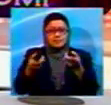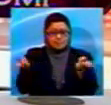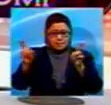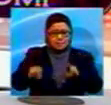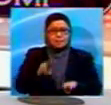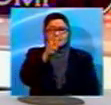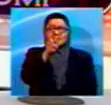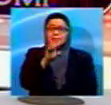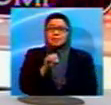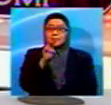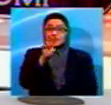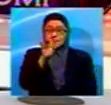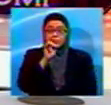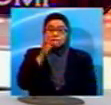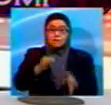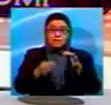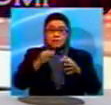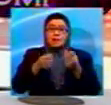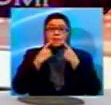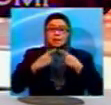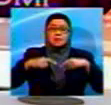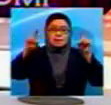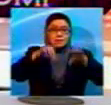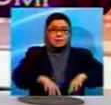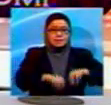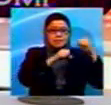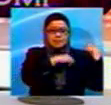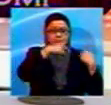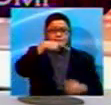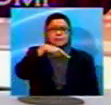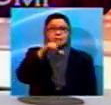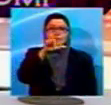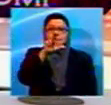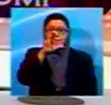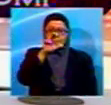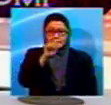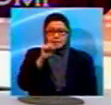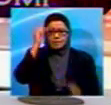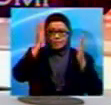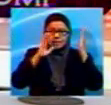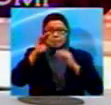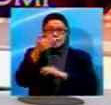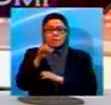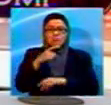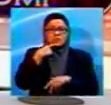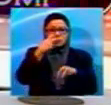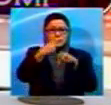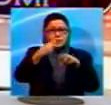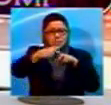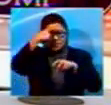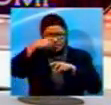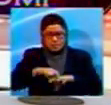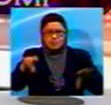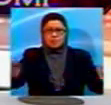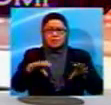sekiranya berjaya mengambil alih plus Malaysia berhad sukar untuk direalisasikan ketua jabatan kejeruteraan awam universi